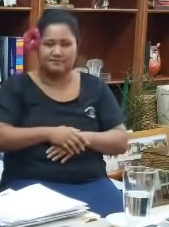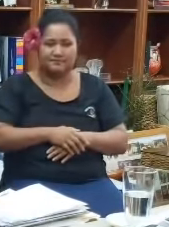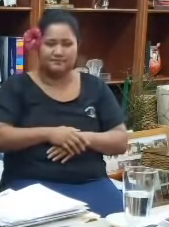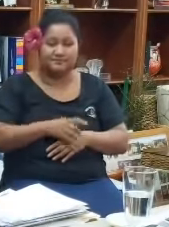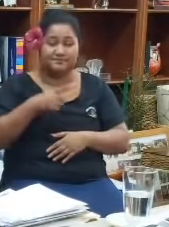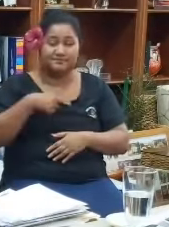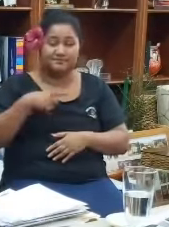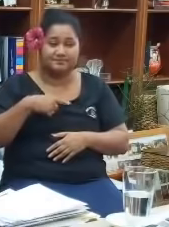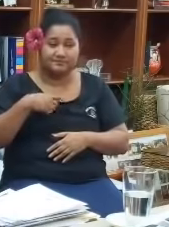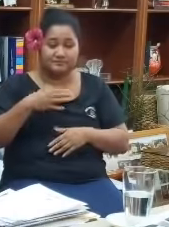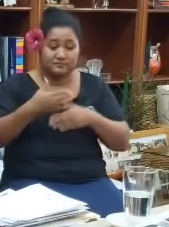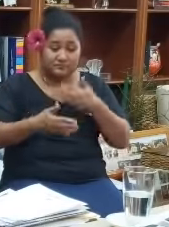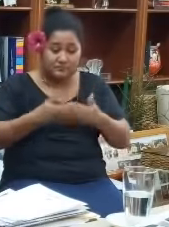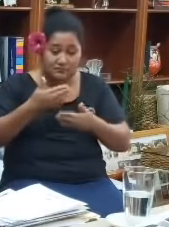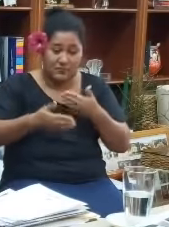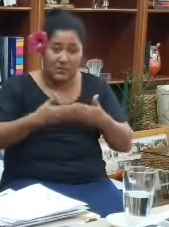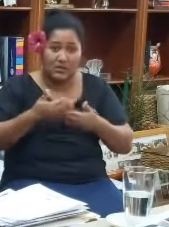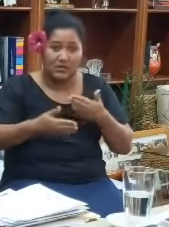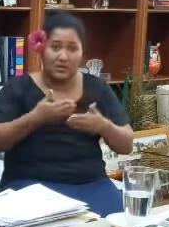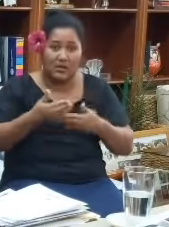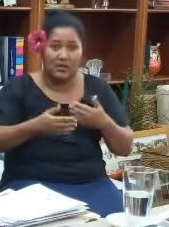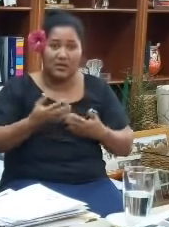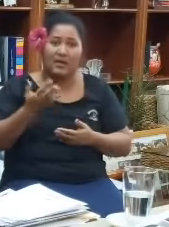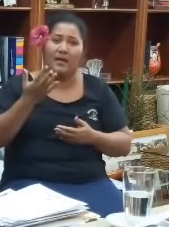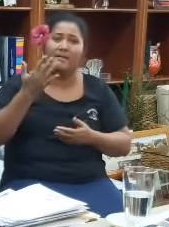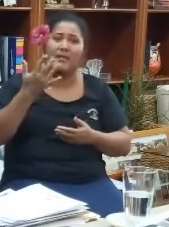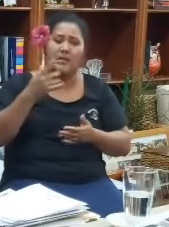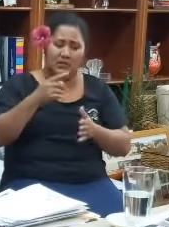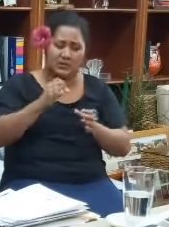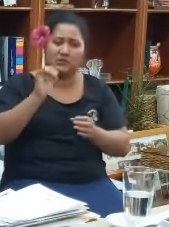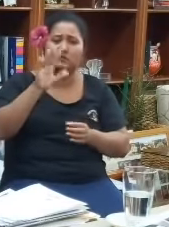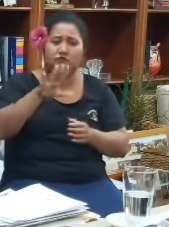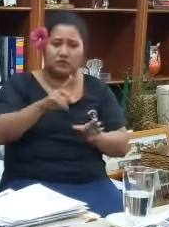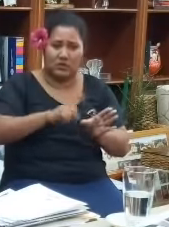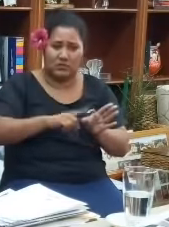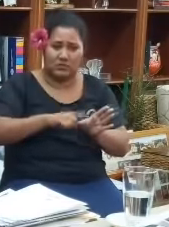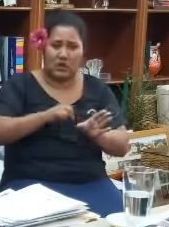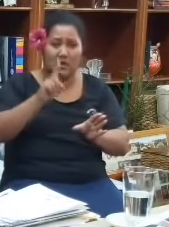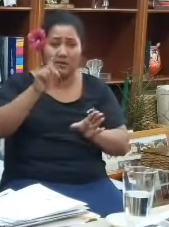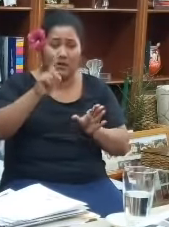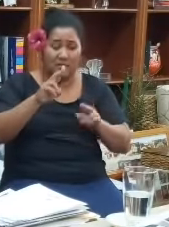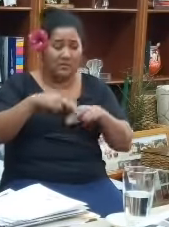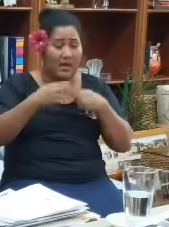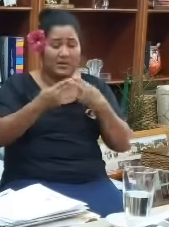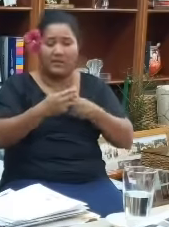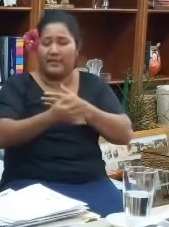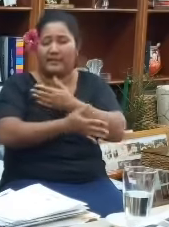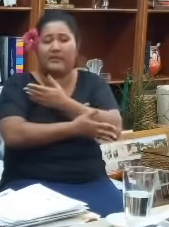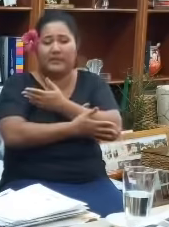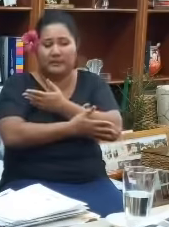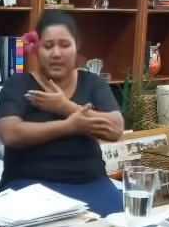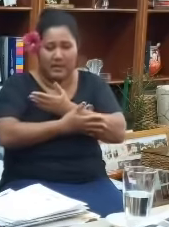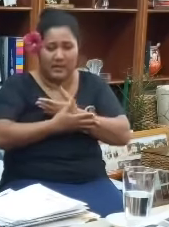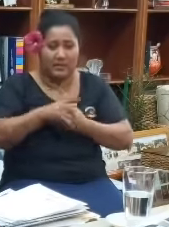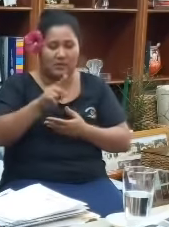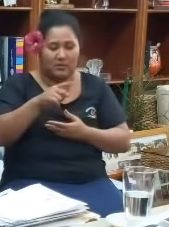Nalarnya hello luar, wafir sefuru kau sanga, umku amak kivale, aku apa